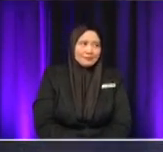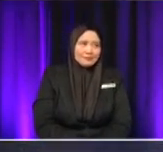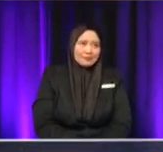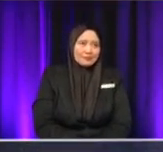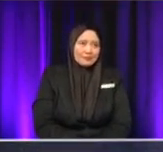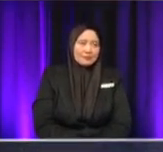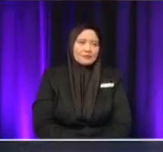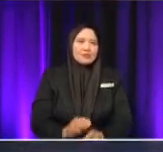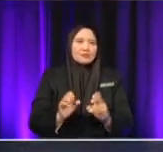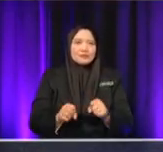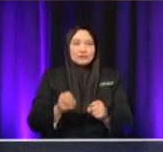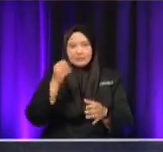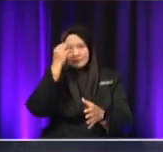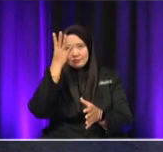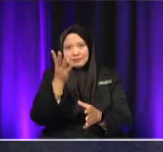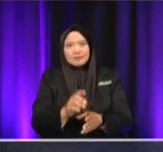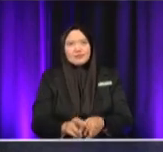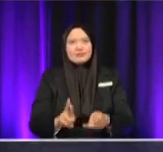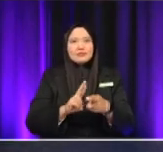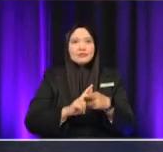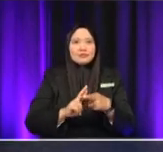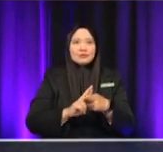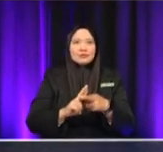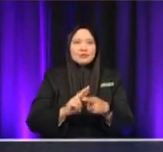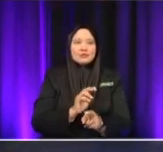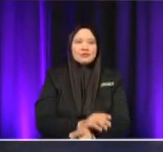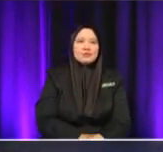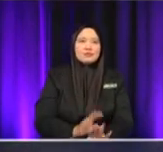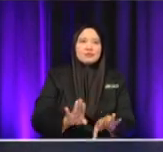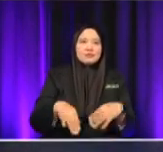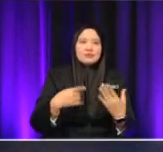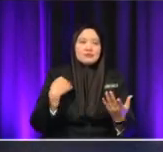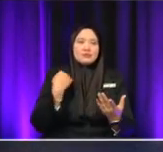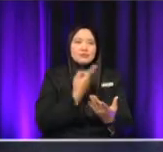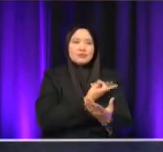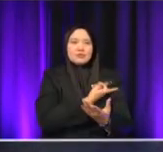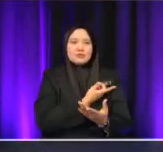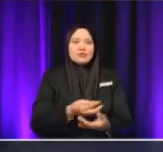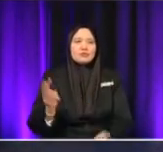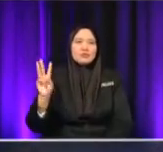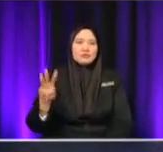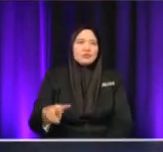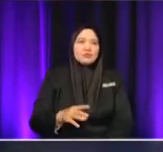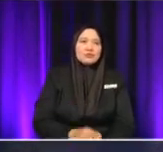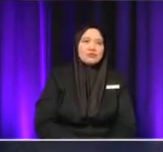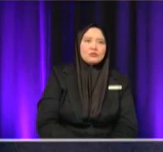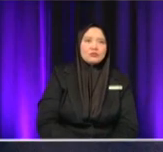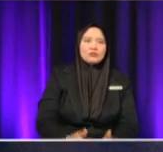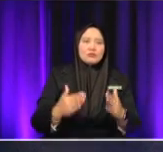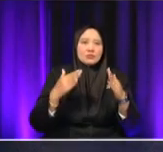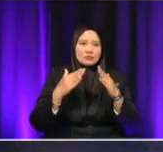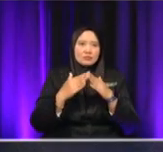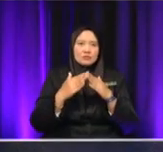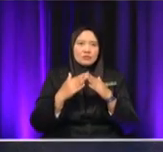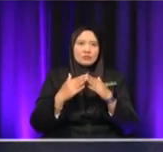boleh berikan secara ringkas Ki berkaitan dengan Bagaimana suasana rumah seperti yang ustazahnya